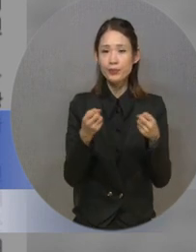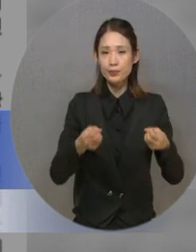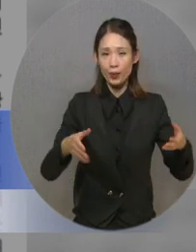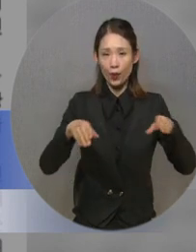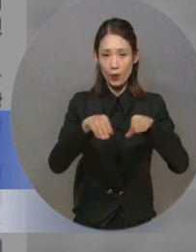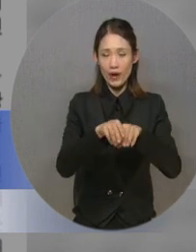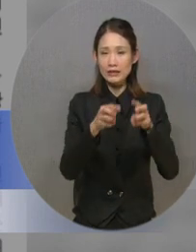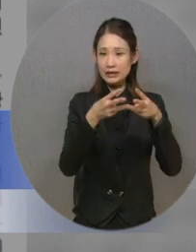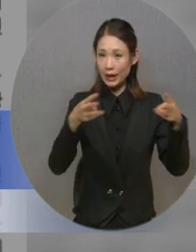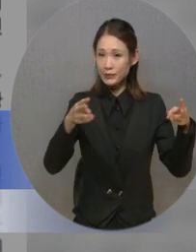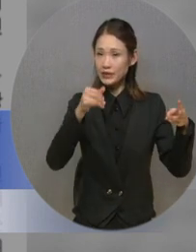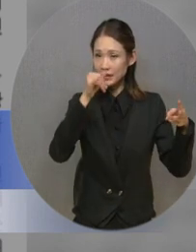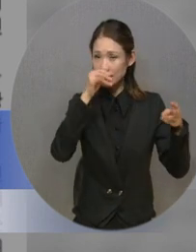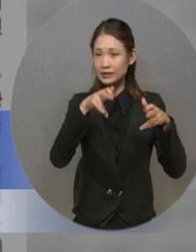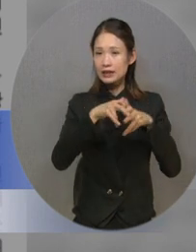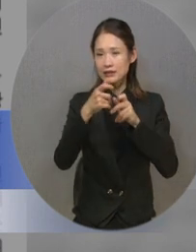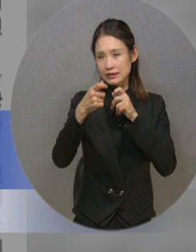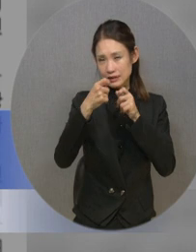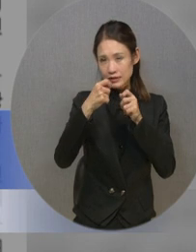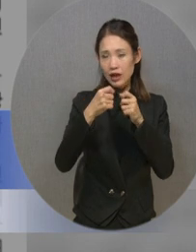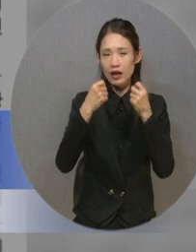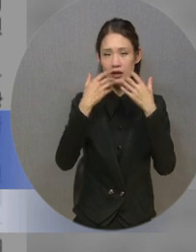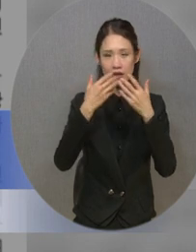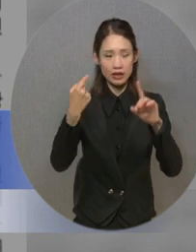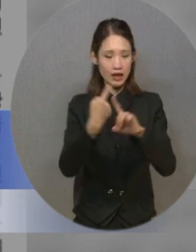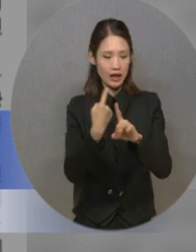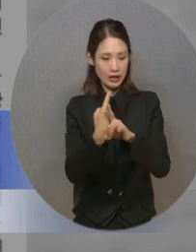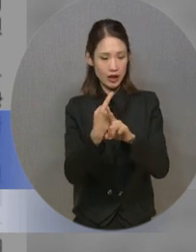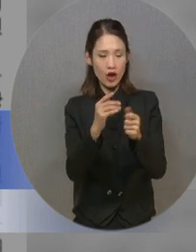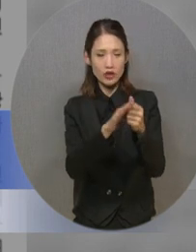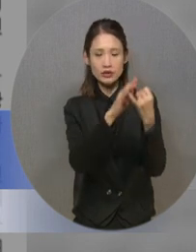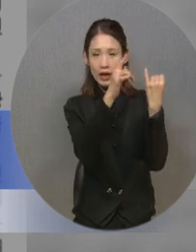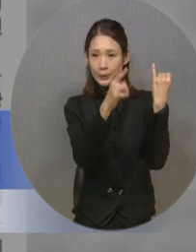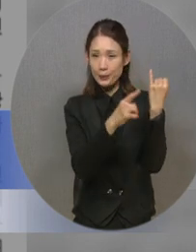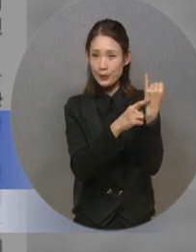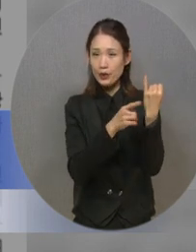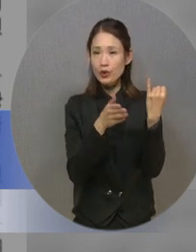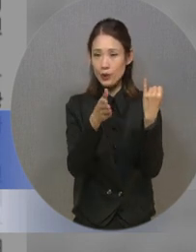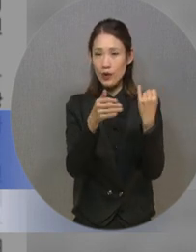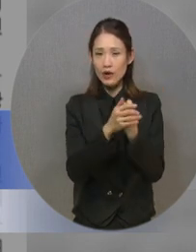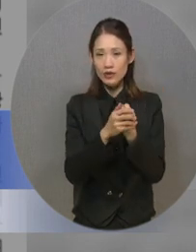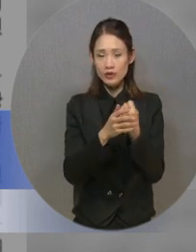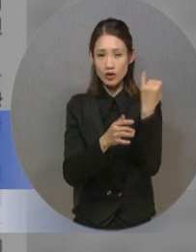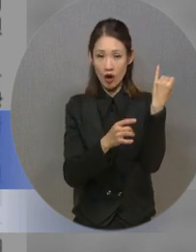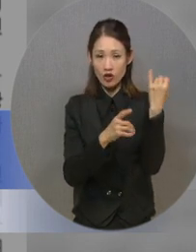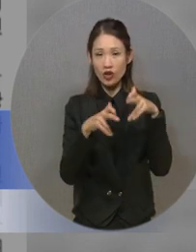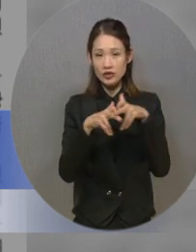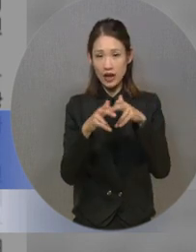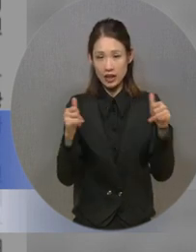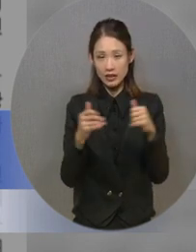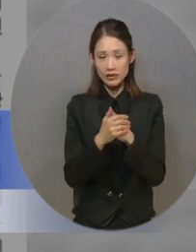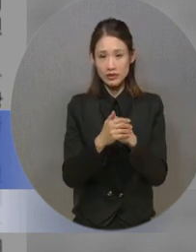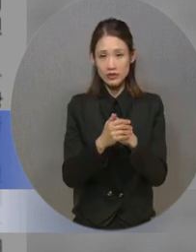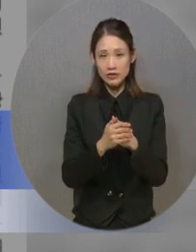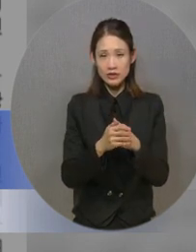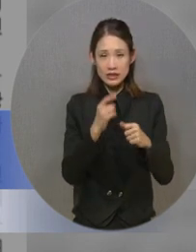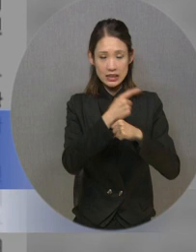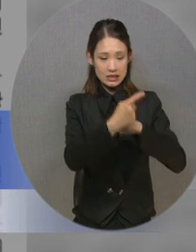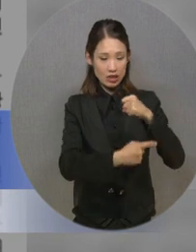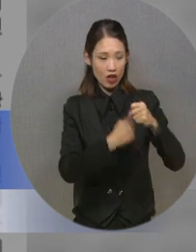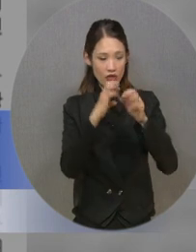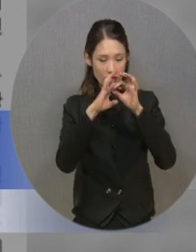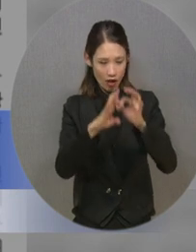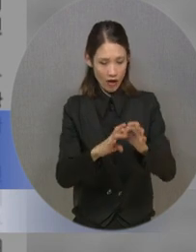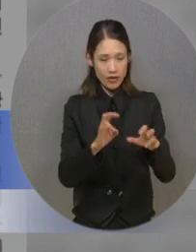개소한 장애치나 산부인과는 여성 장애인에게 365일 24시간 원스톱 진료 서비스를